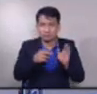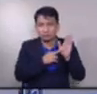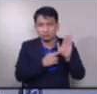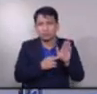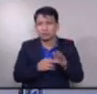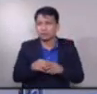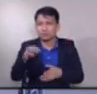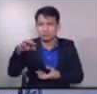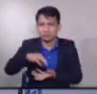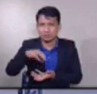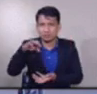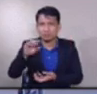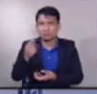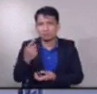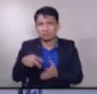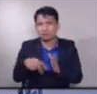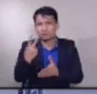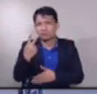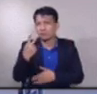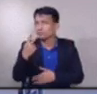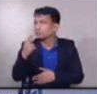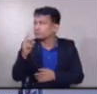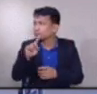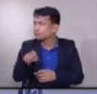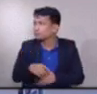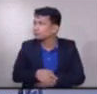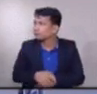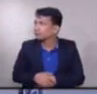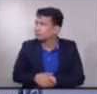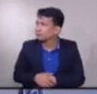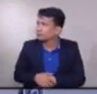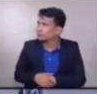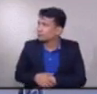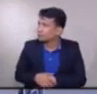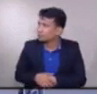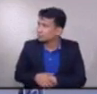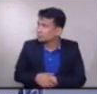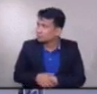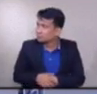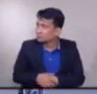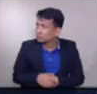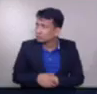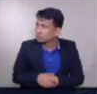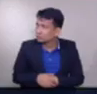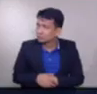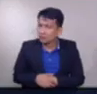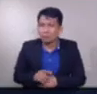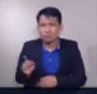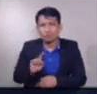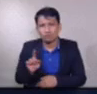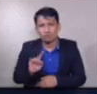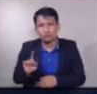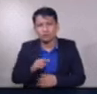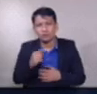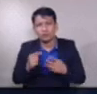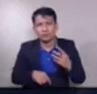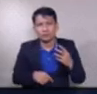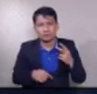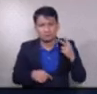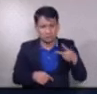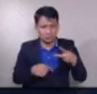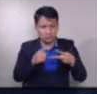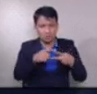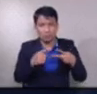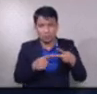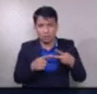Sige, bumunot ka na ng pangalawang tanong. Sige po, ma'am. Okay, pangalawang tanong, June Bertha. Ano ang dalawa mong